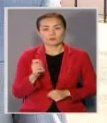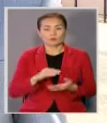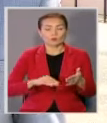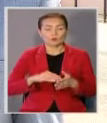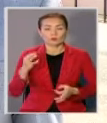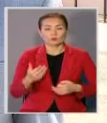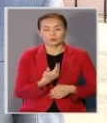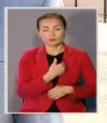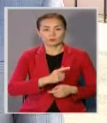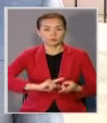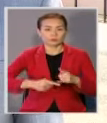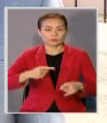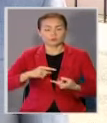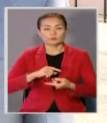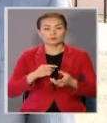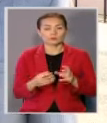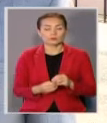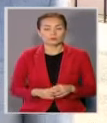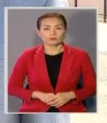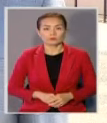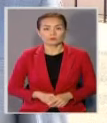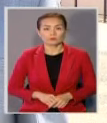қайтадан соттасады. Бұл